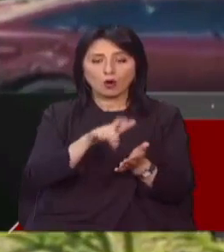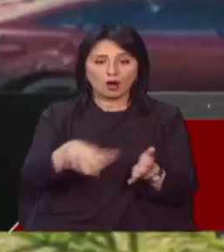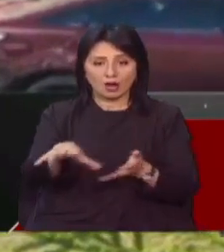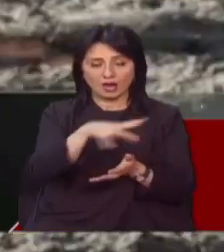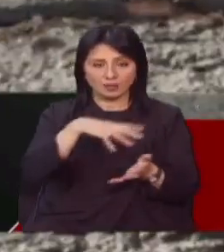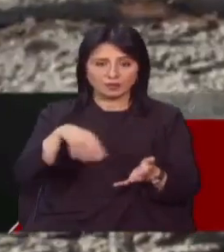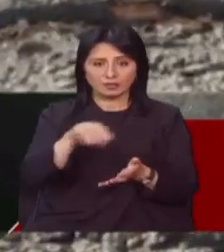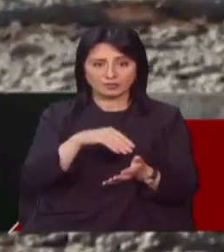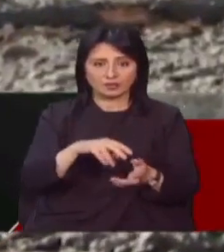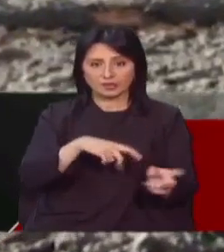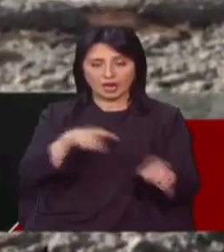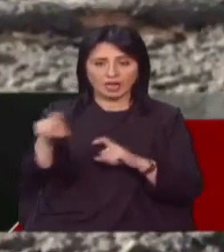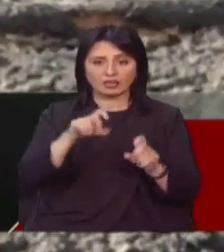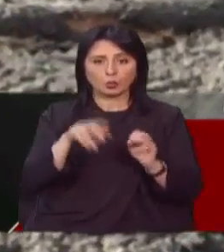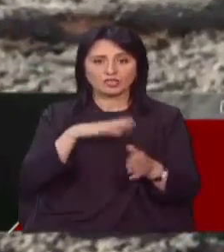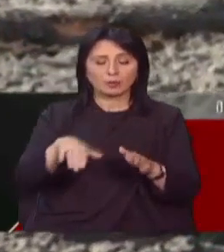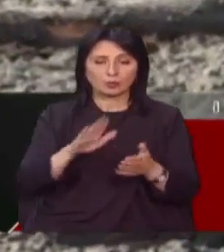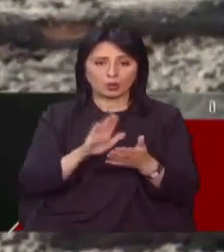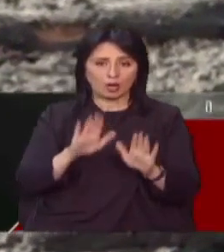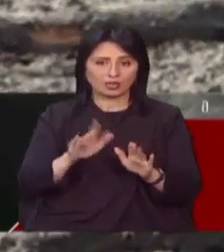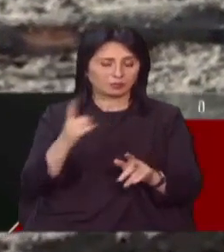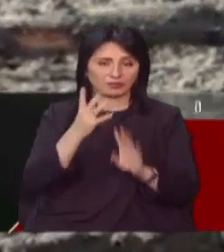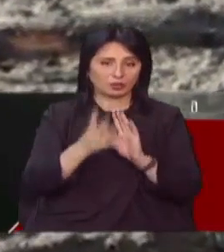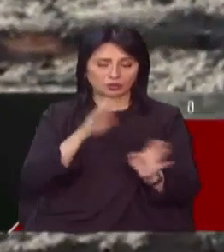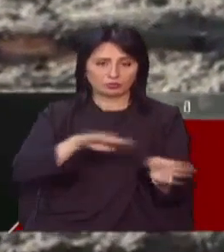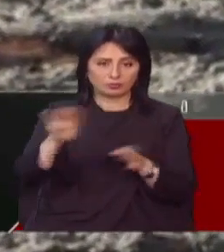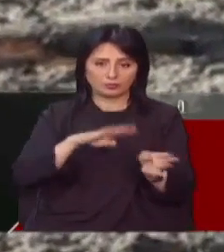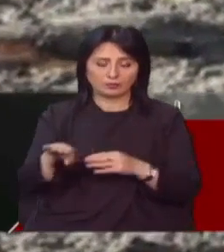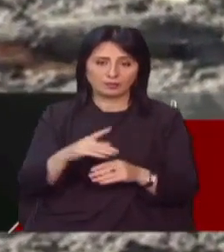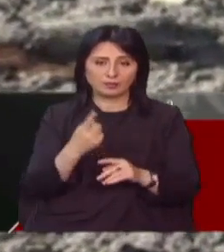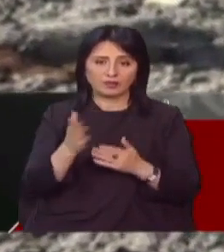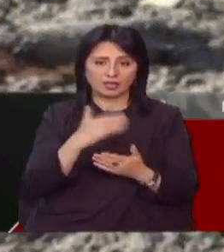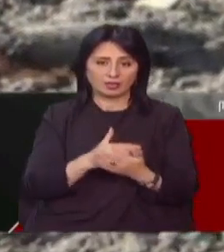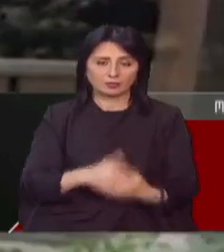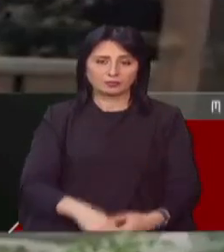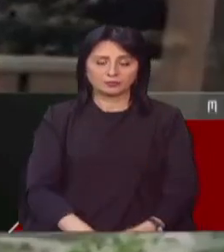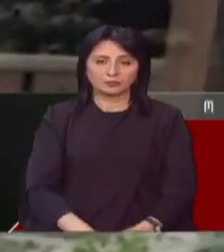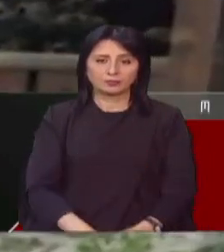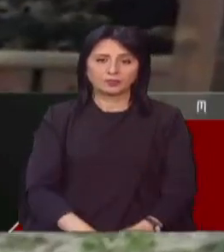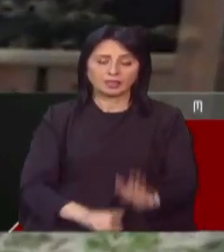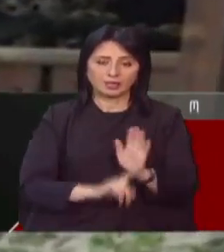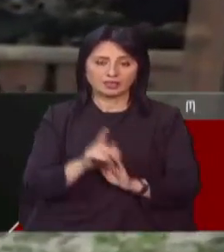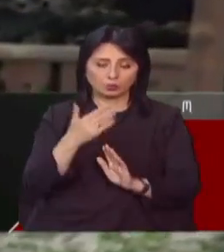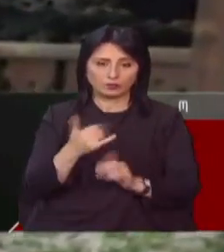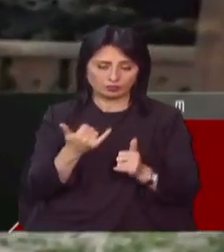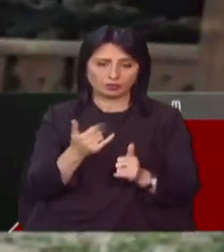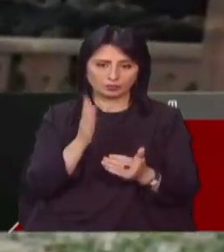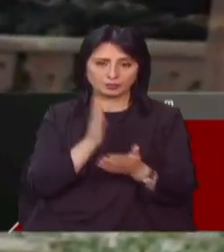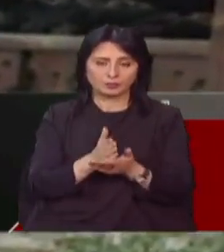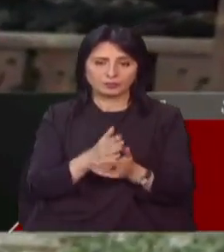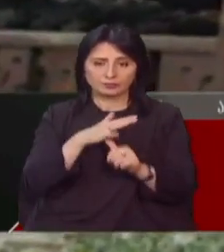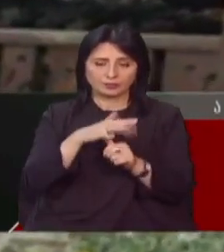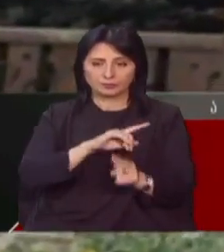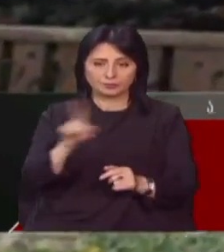მოქალაქეების გადაყვანა უსაფრთხო ადგილზე. პირველ რიგში, რა თქმა უნდა, პირველ ეტაპზე ეს შეხორციელდება და დაიწყება უკვე აი